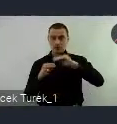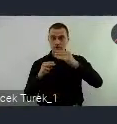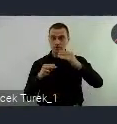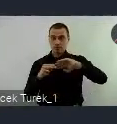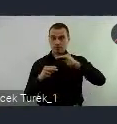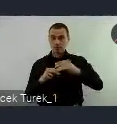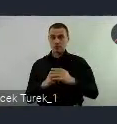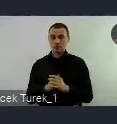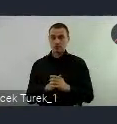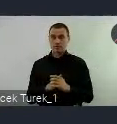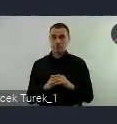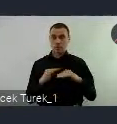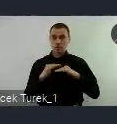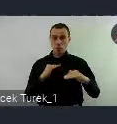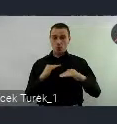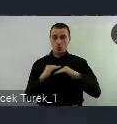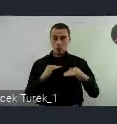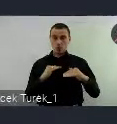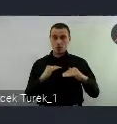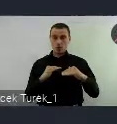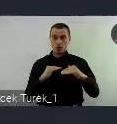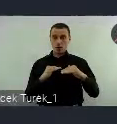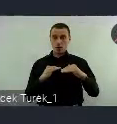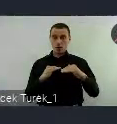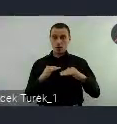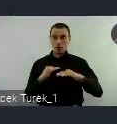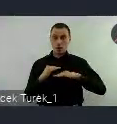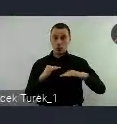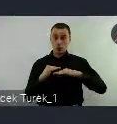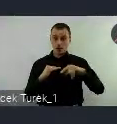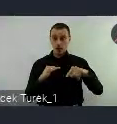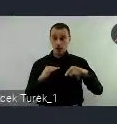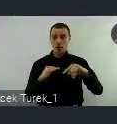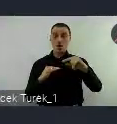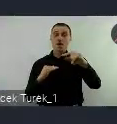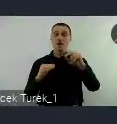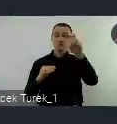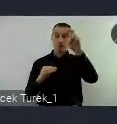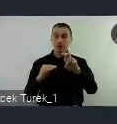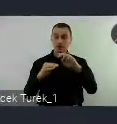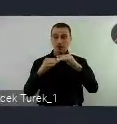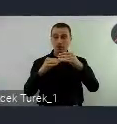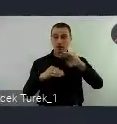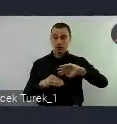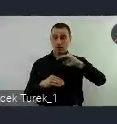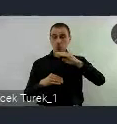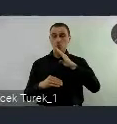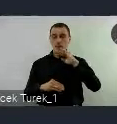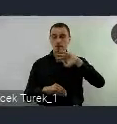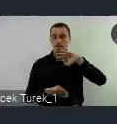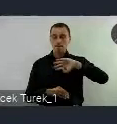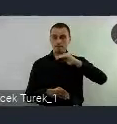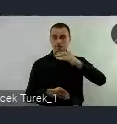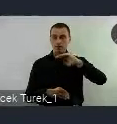nie trafia podłogą w podłogę kondygnacji na której się zatrzymuje jakby tworzy próg jeśli ten próg będzie